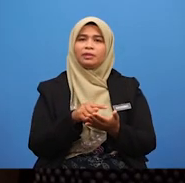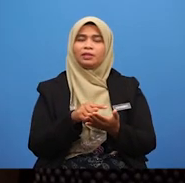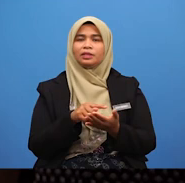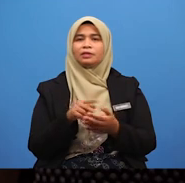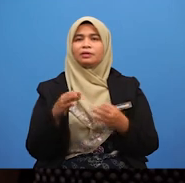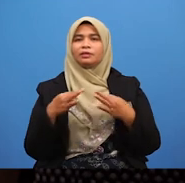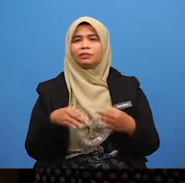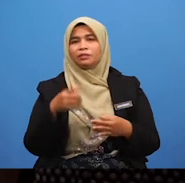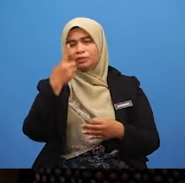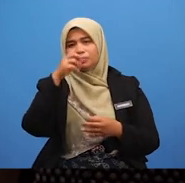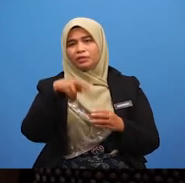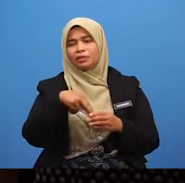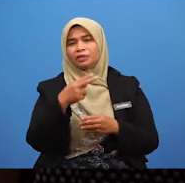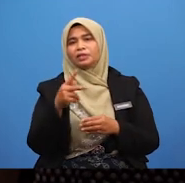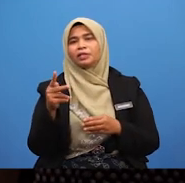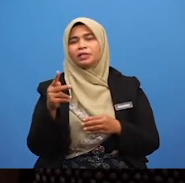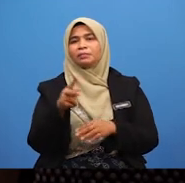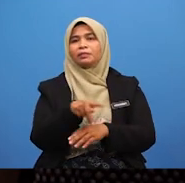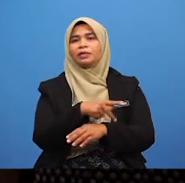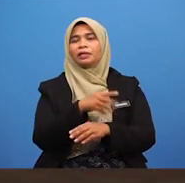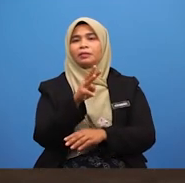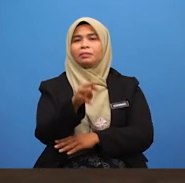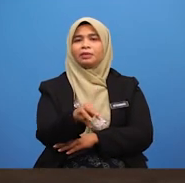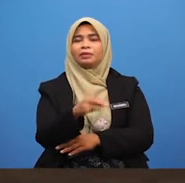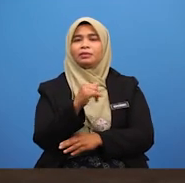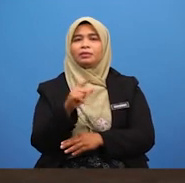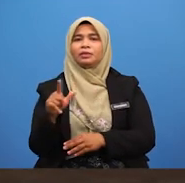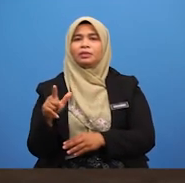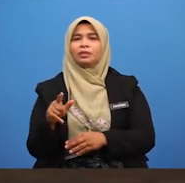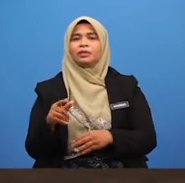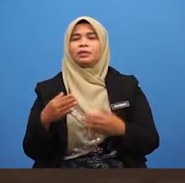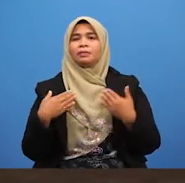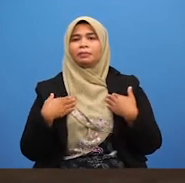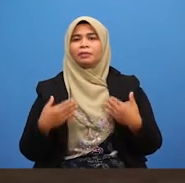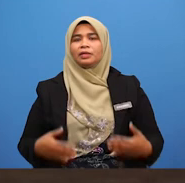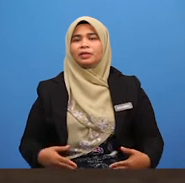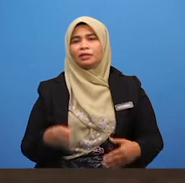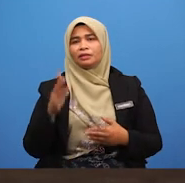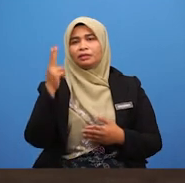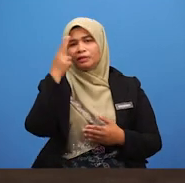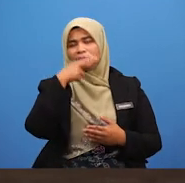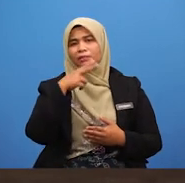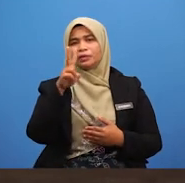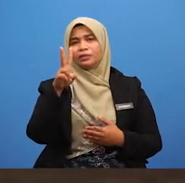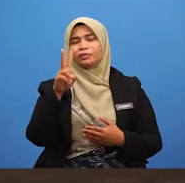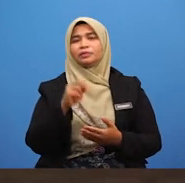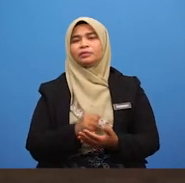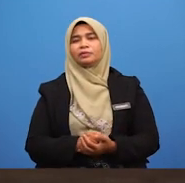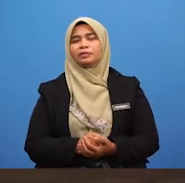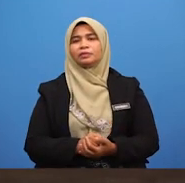untuk menghasilkan pakaian pijama ialah badan hadapan 2 keping,